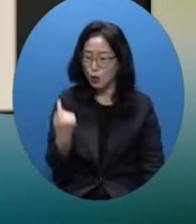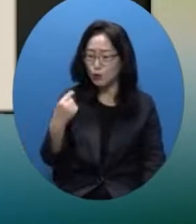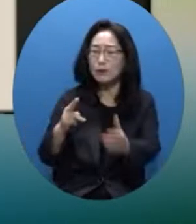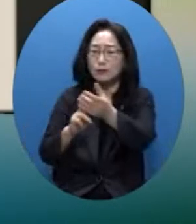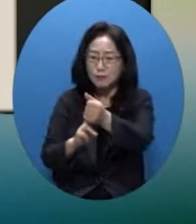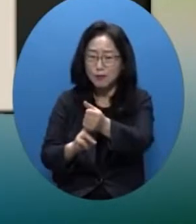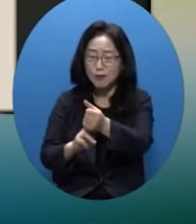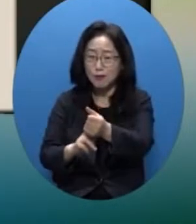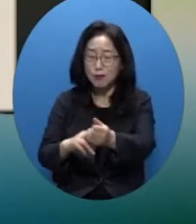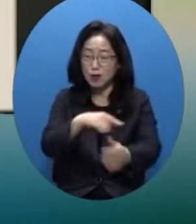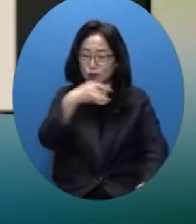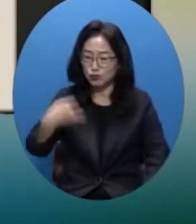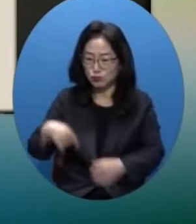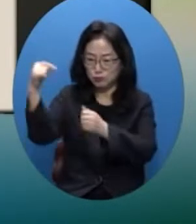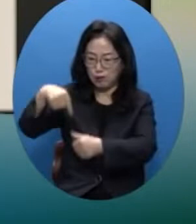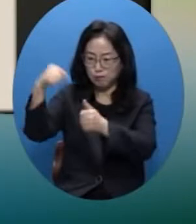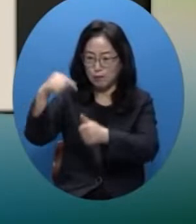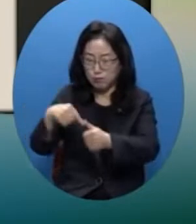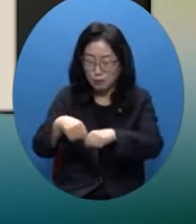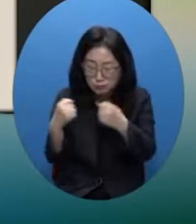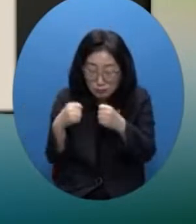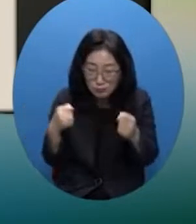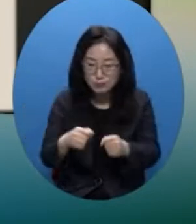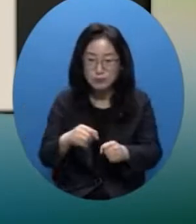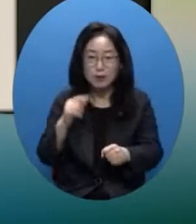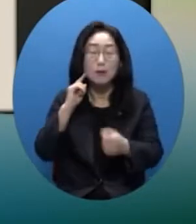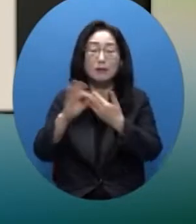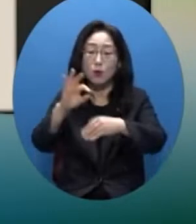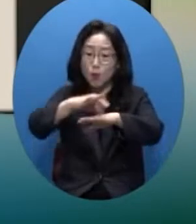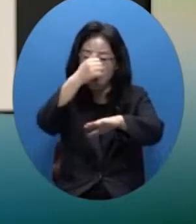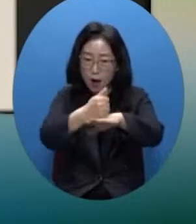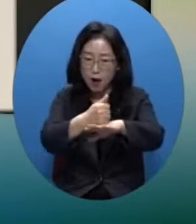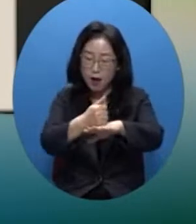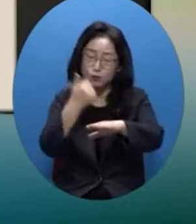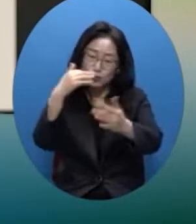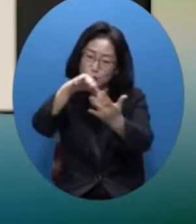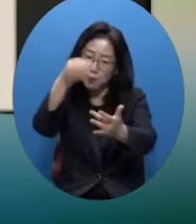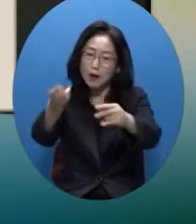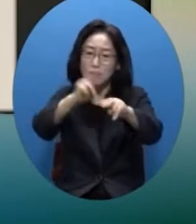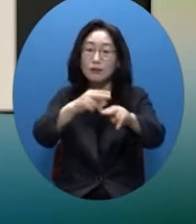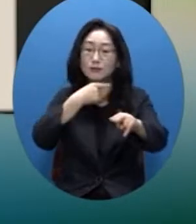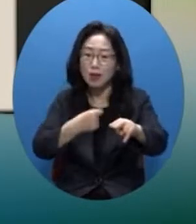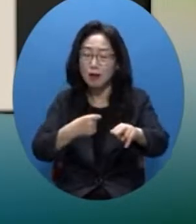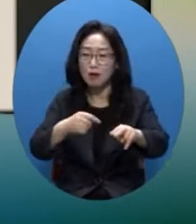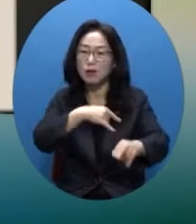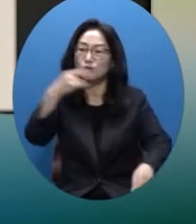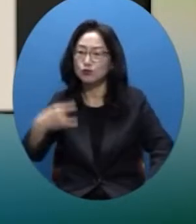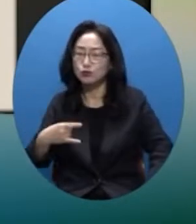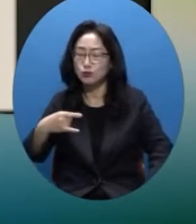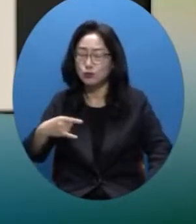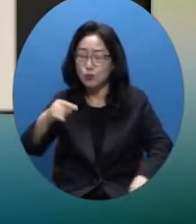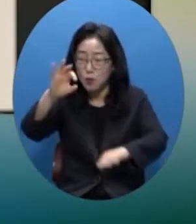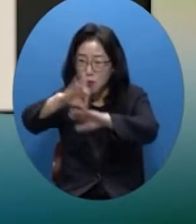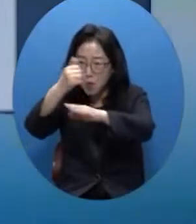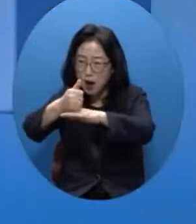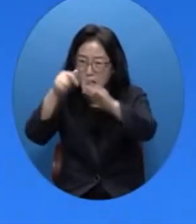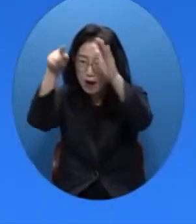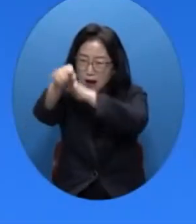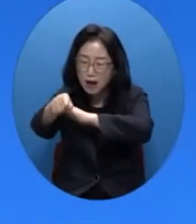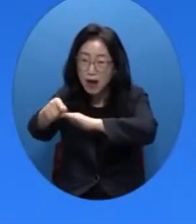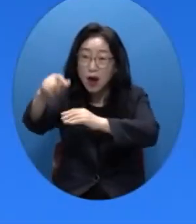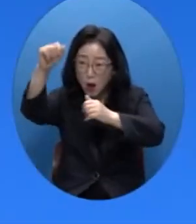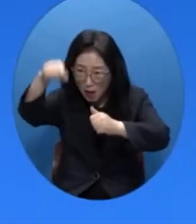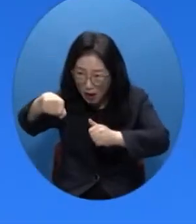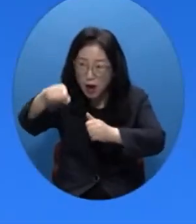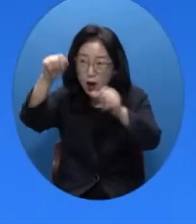중국의 통제를 받았는데 왕을 세울 때도 중국 홍대에 가서 허락을 받아야 왕을 세울 수 있었는데